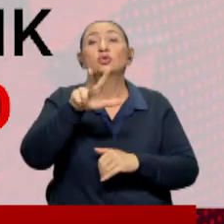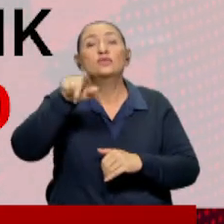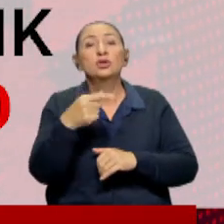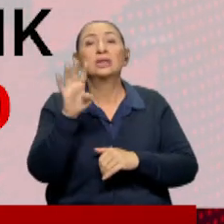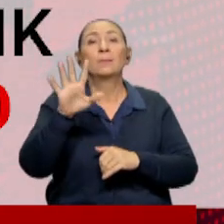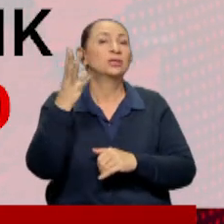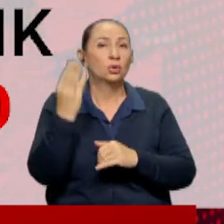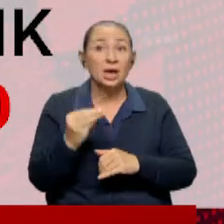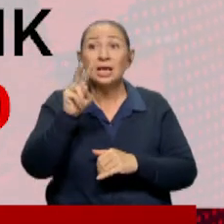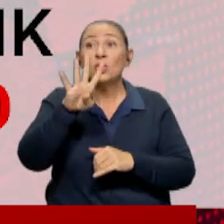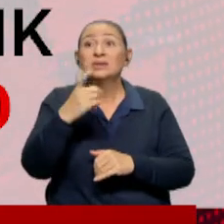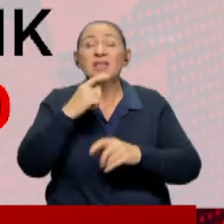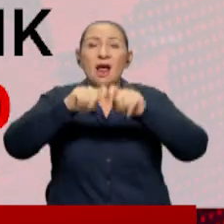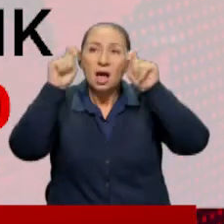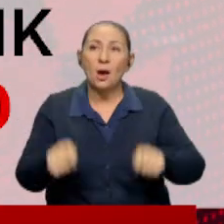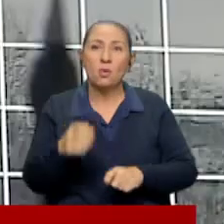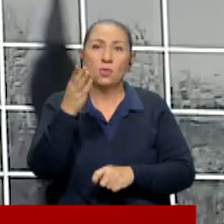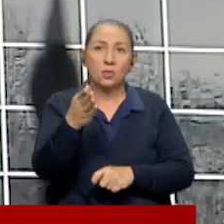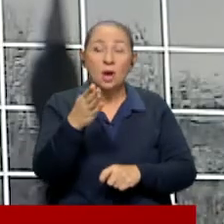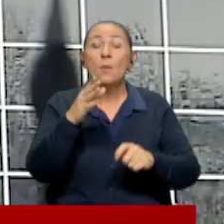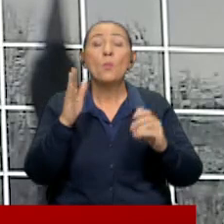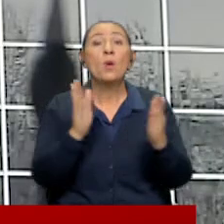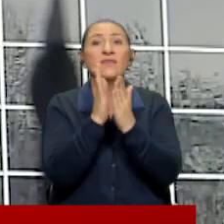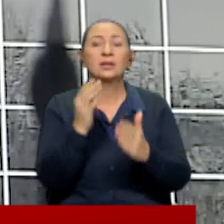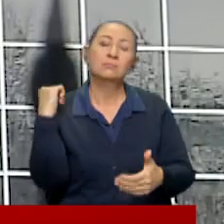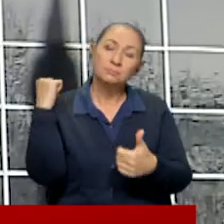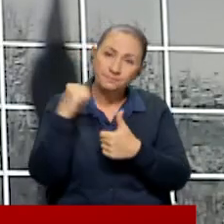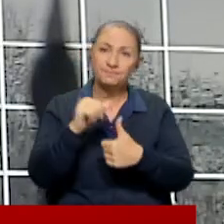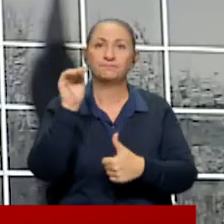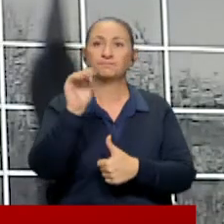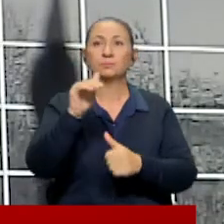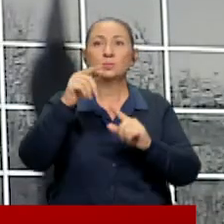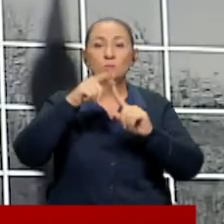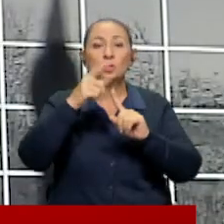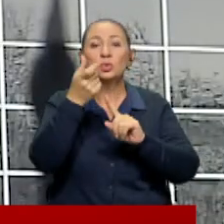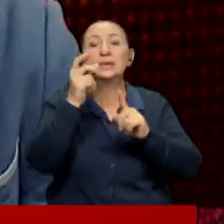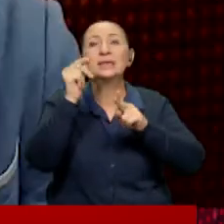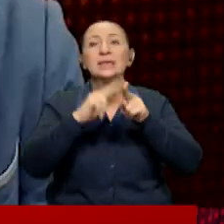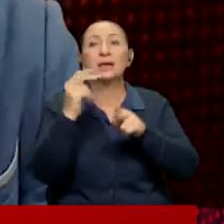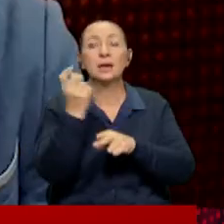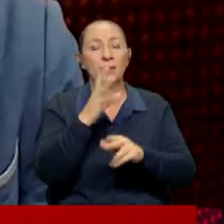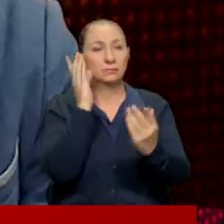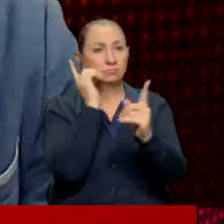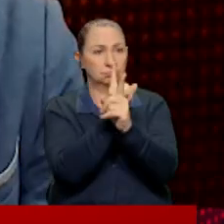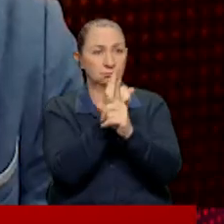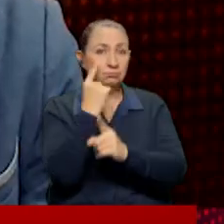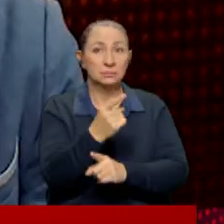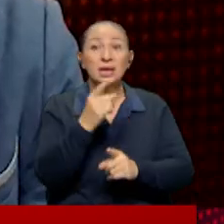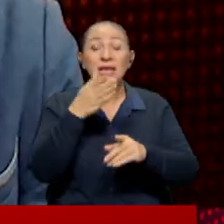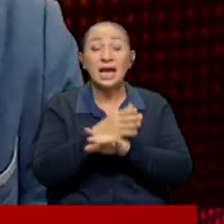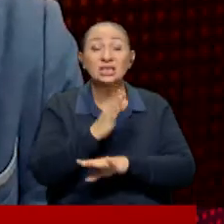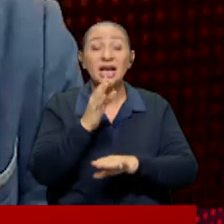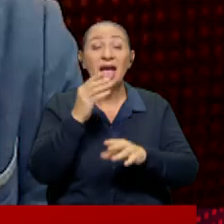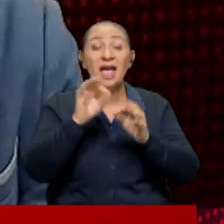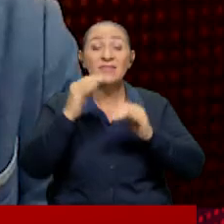%83,45'e çıktı. 24 yılın rekoru kırıldı. Muhalefet bir kez daha TÜİK rakamlarına odaklandı. Gerçek enflasyon